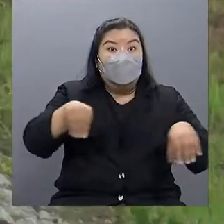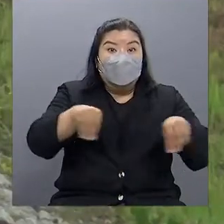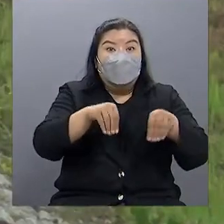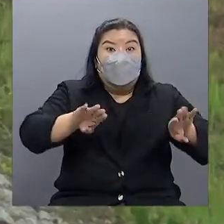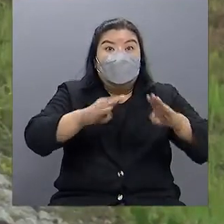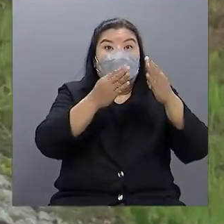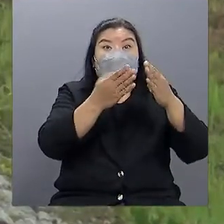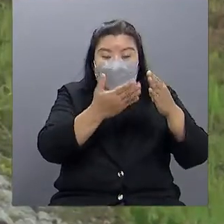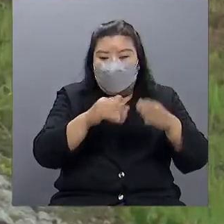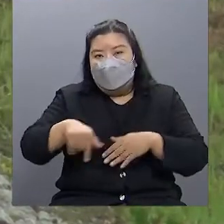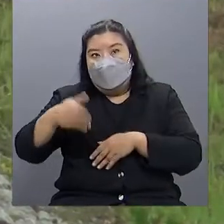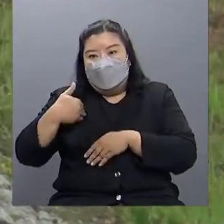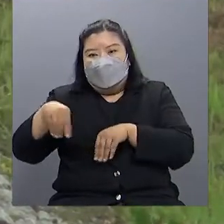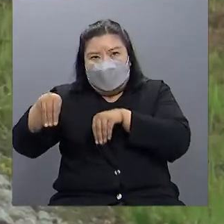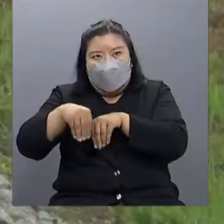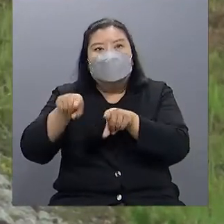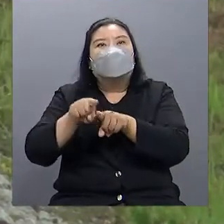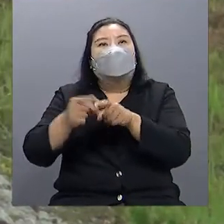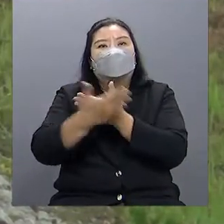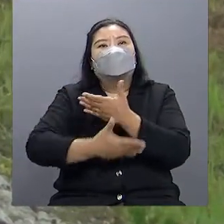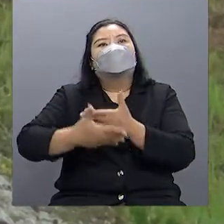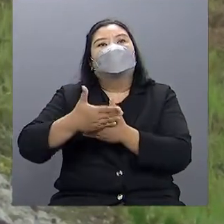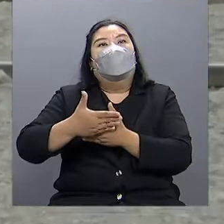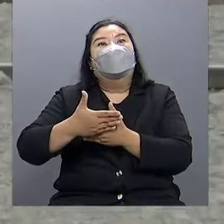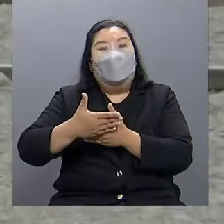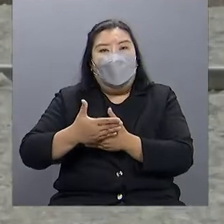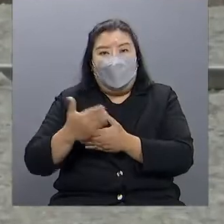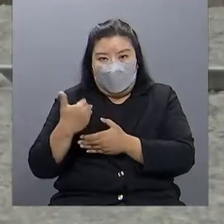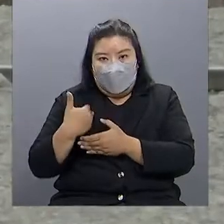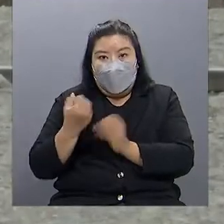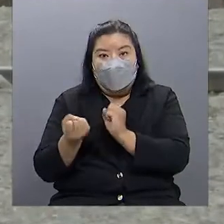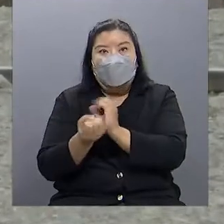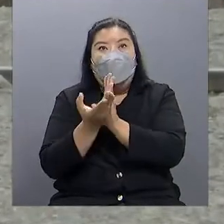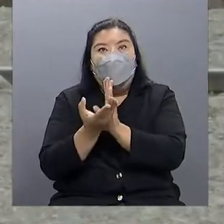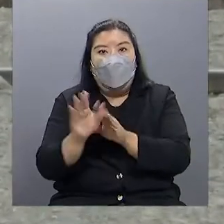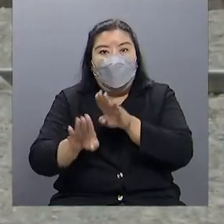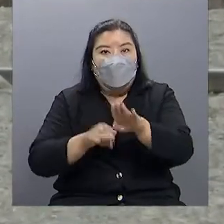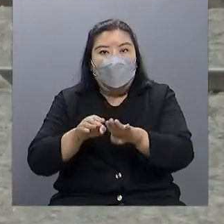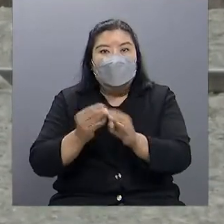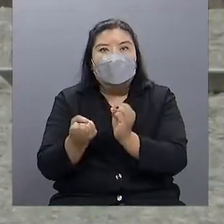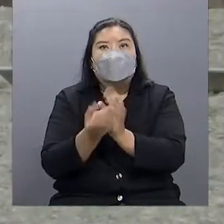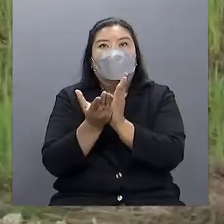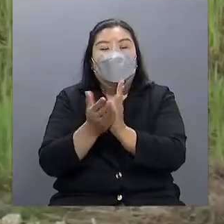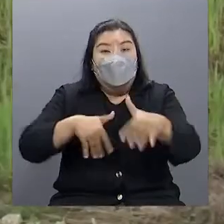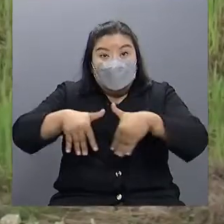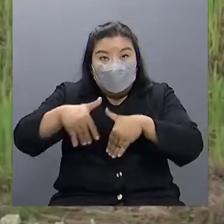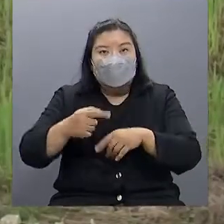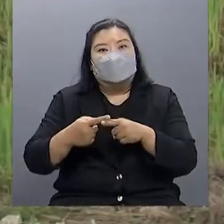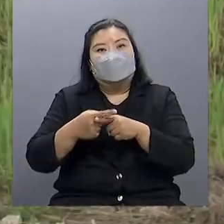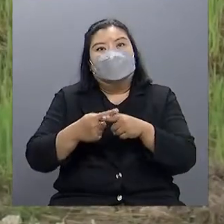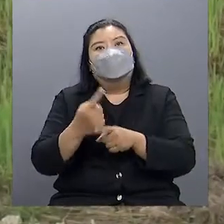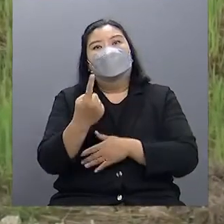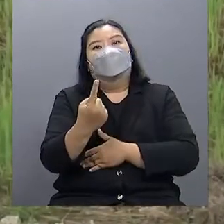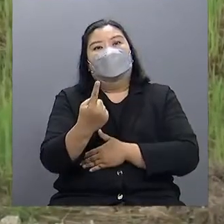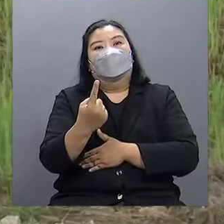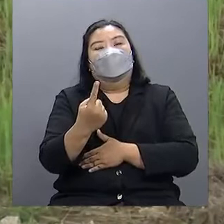ะพานรถไฟข้ามคลองในพื้นที่หมู่9บ้านน้ำเค็มตำบลบ้านนาเช่นเดียวกันค่ะเป็นเหตุให้ชาวบ้านได้รับบาดเจ็บสาหัส1คนซึ่งล่าสุดเช้